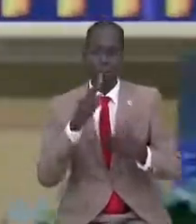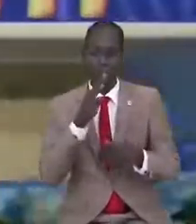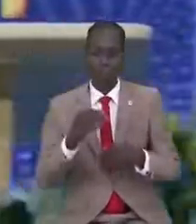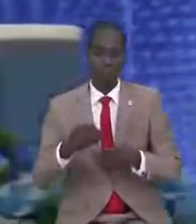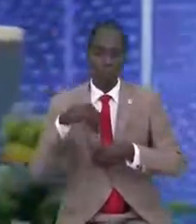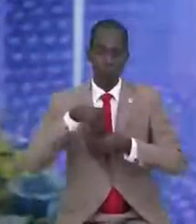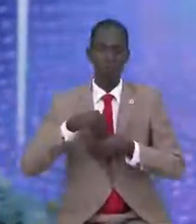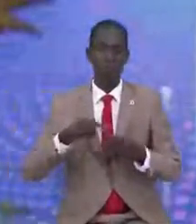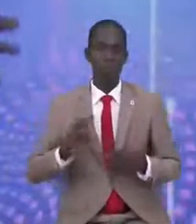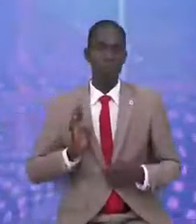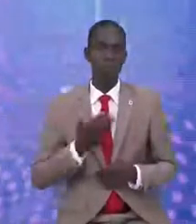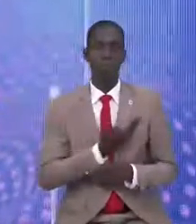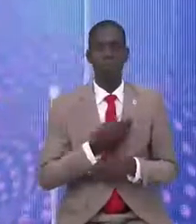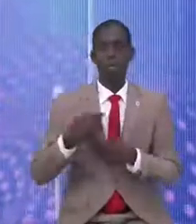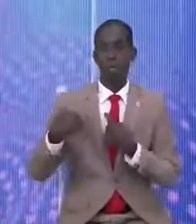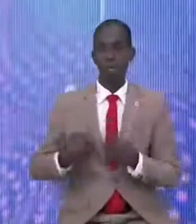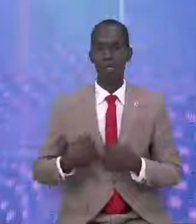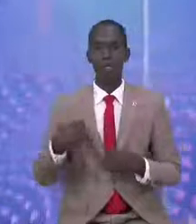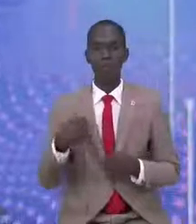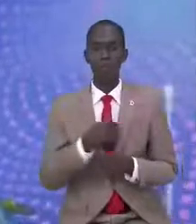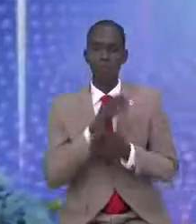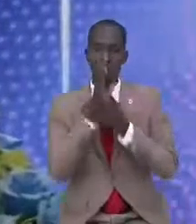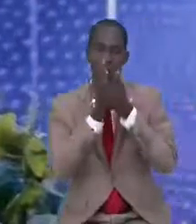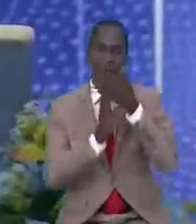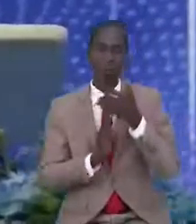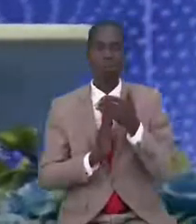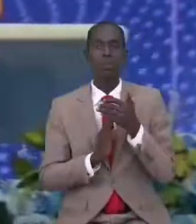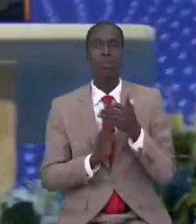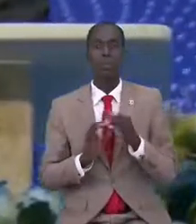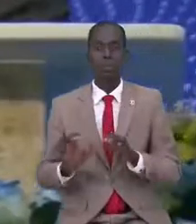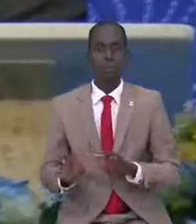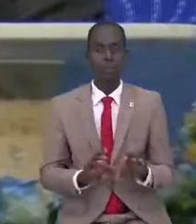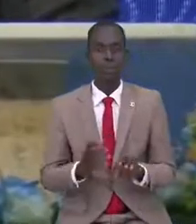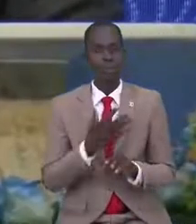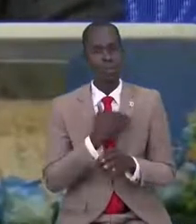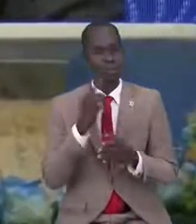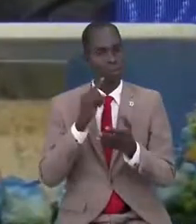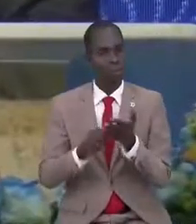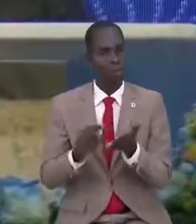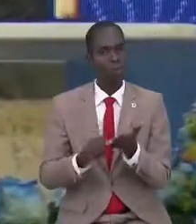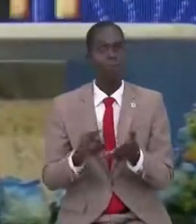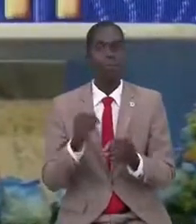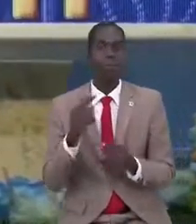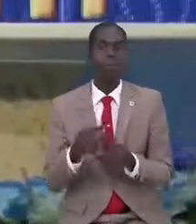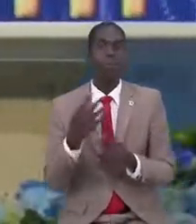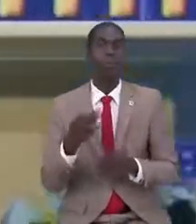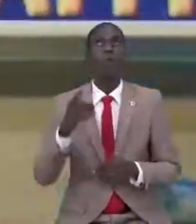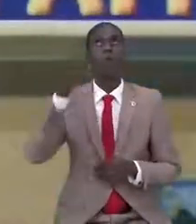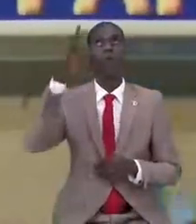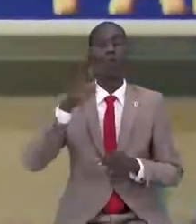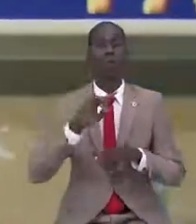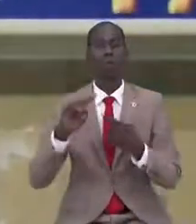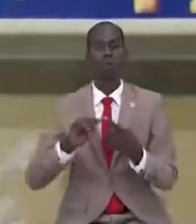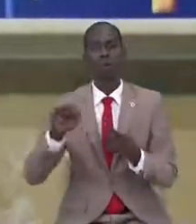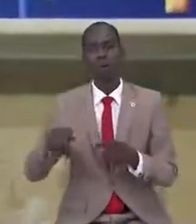dans notre cœur, humblement et doucement, nous obéissons à la part de Dieu.